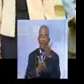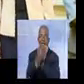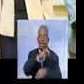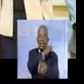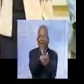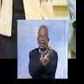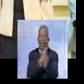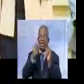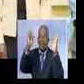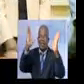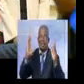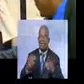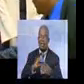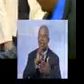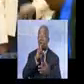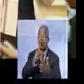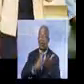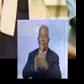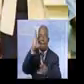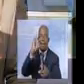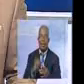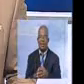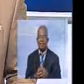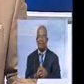autorités ivoiriennes vont dans le bon sens.